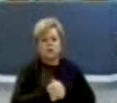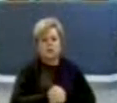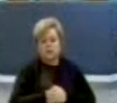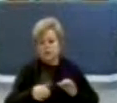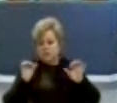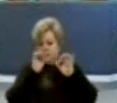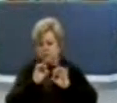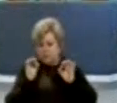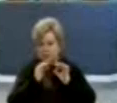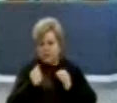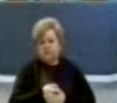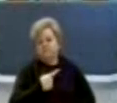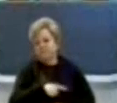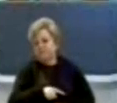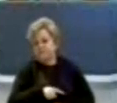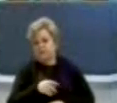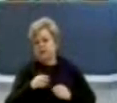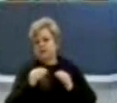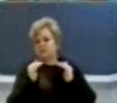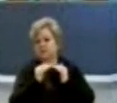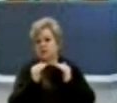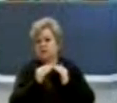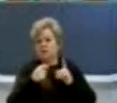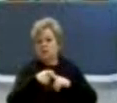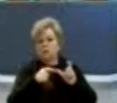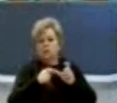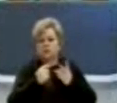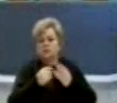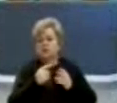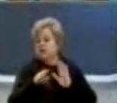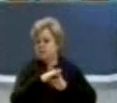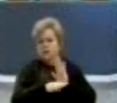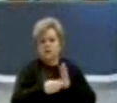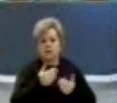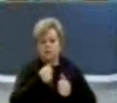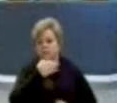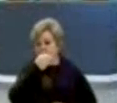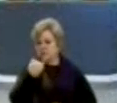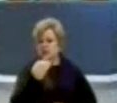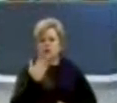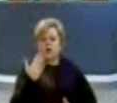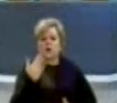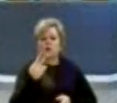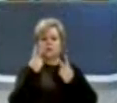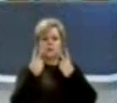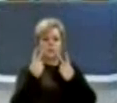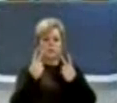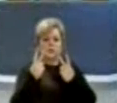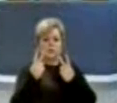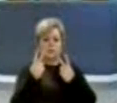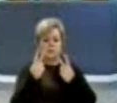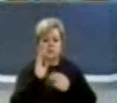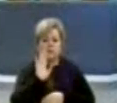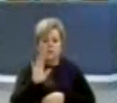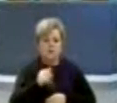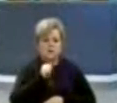asnjëra prej tyre fatkeqësisht nuk është as në përputhje me Kushtetutën e as me ligjin e Kosovës. Do t'ju kisha pyetur pra, sa është e rëndësishme për ju, jo vetëm ju,